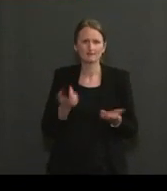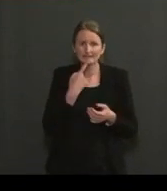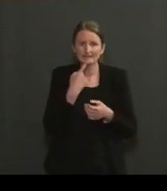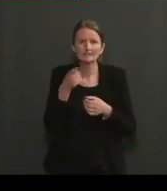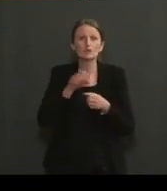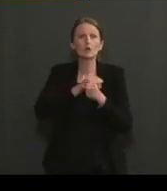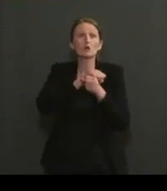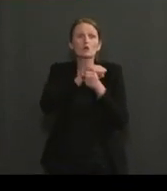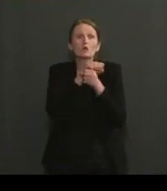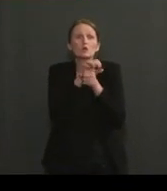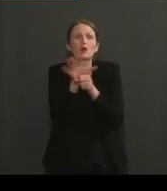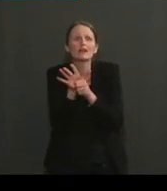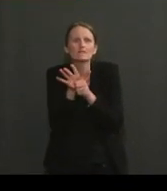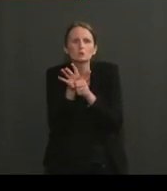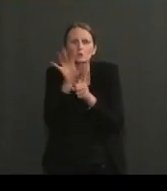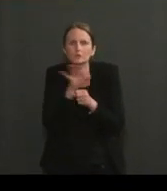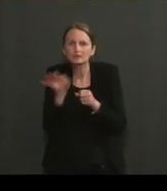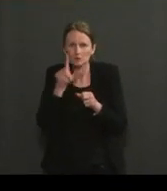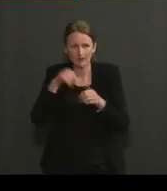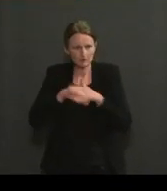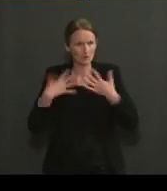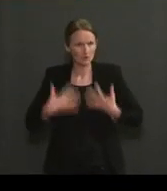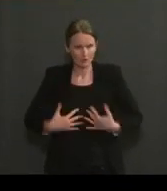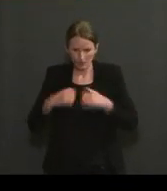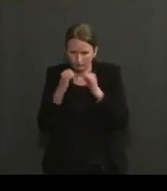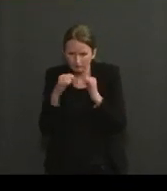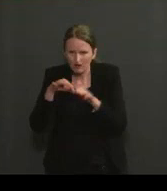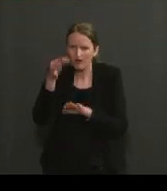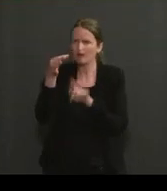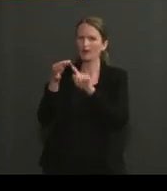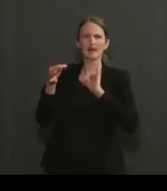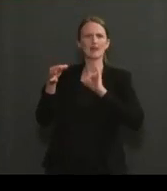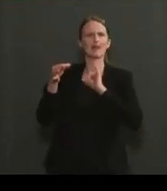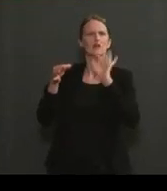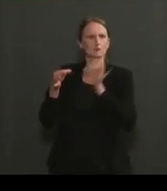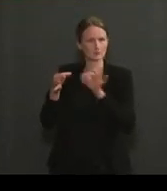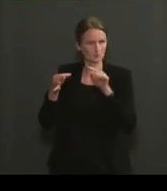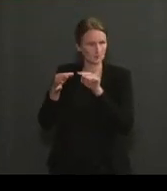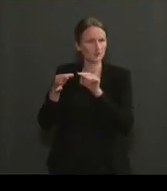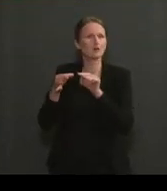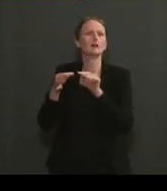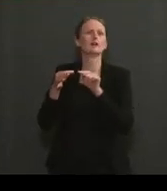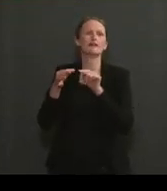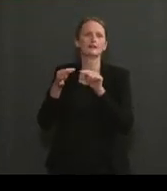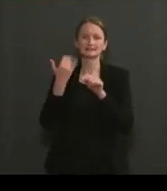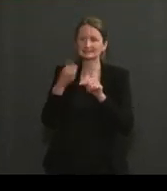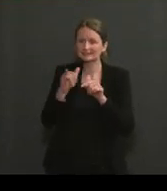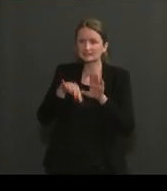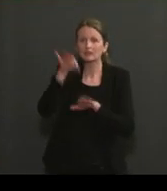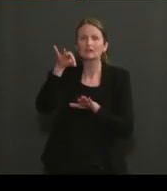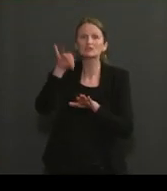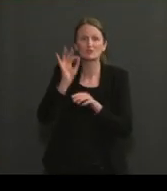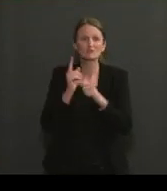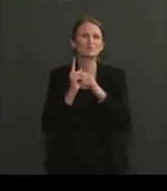détecter. Un test antigénique positif signifie donc qu'il y a du virus qui est présent, et